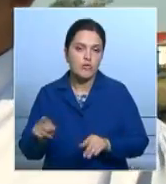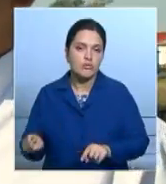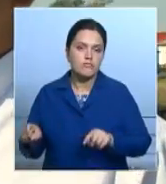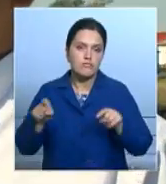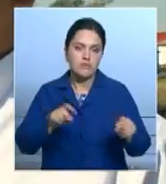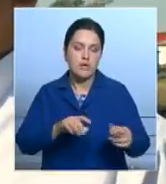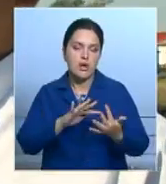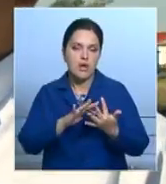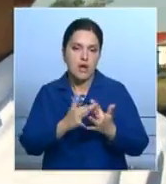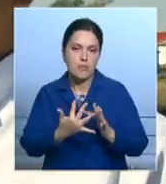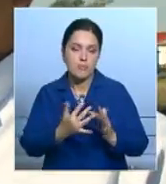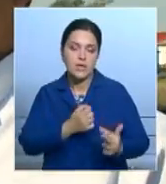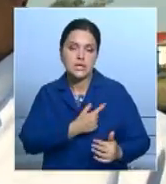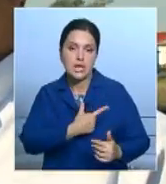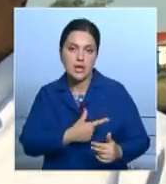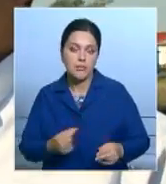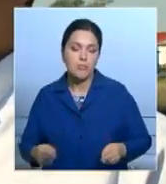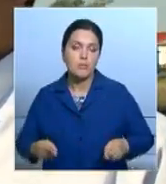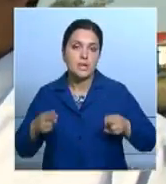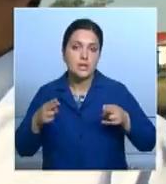надо ехать в село и уже,